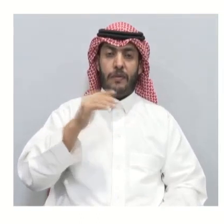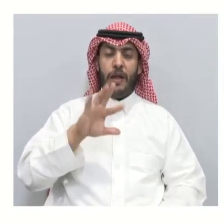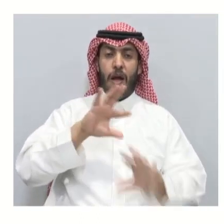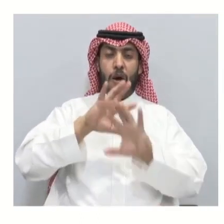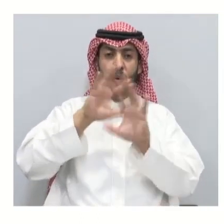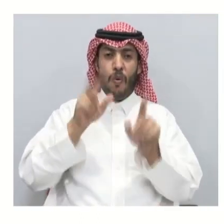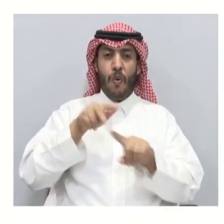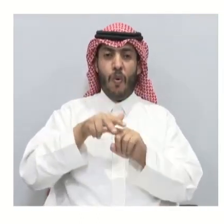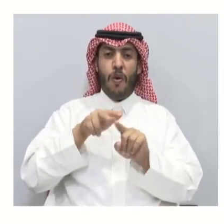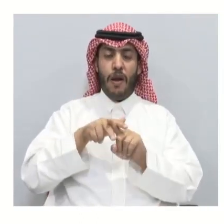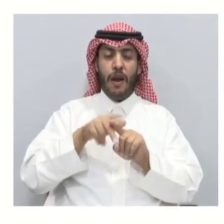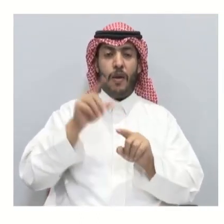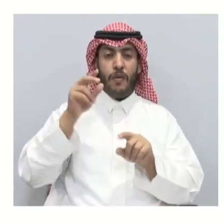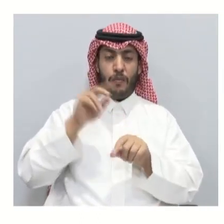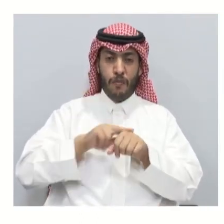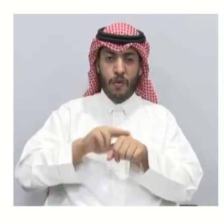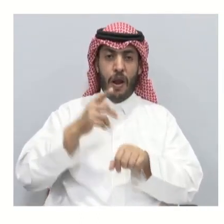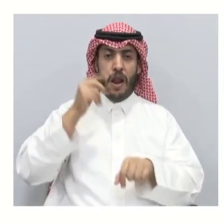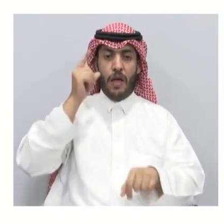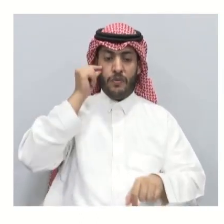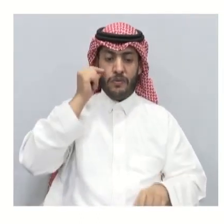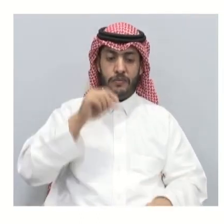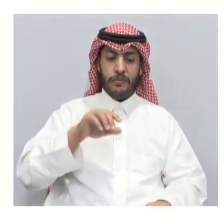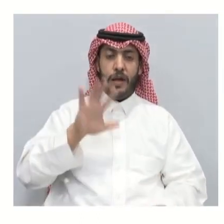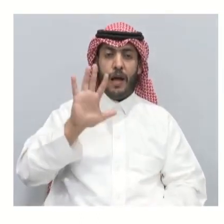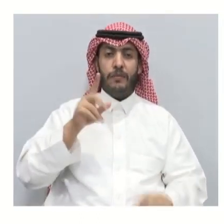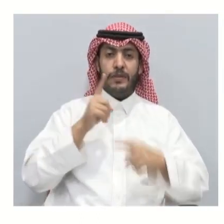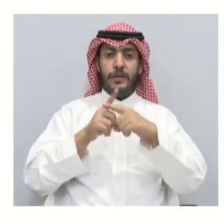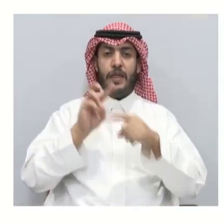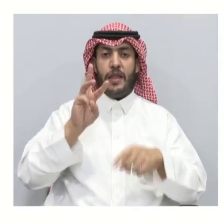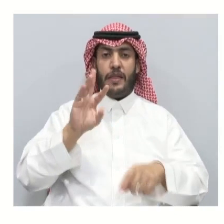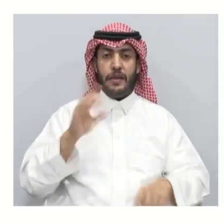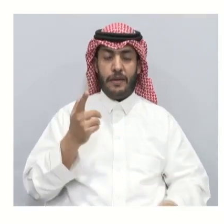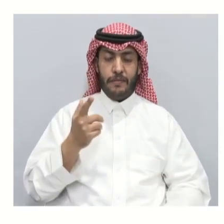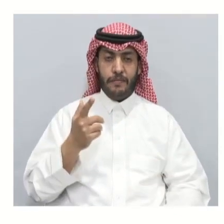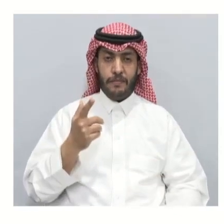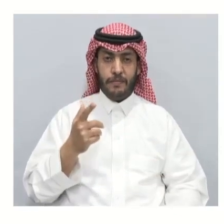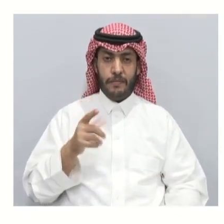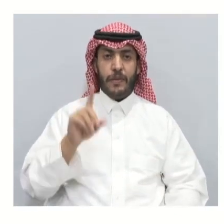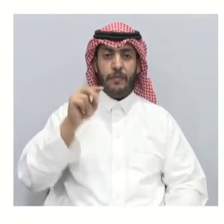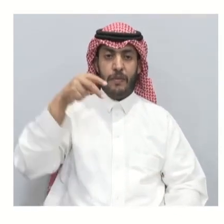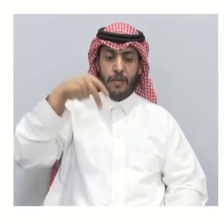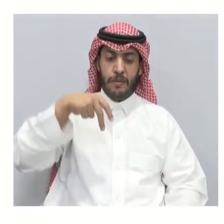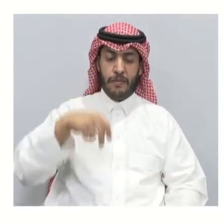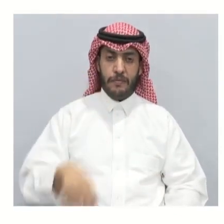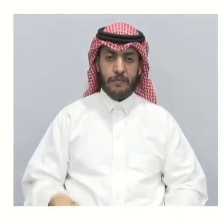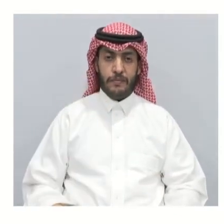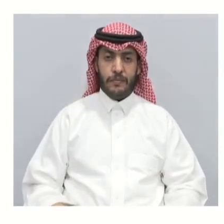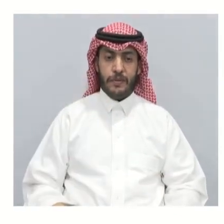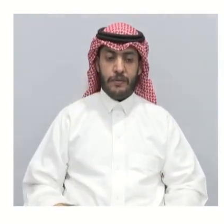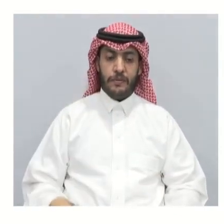عدد جميع الخيول البنيه والسوداء خمسه زائد ثلاثه كم يا ابطال ثمانيه اذا